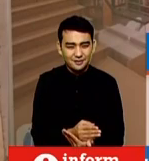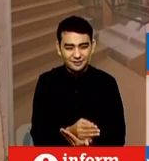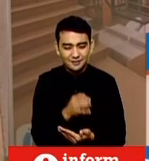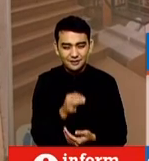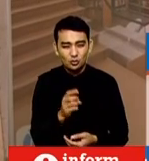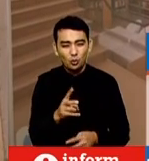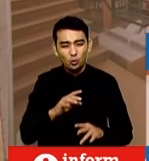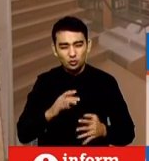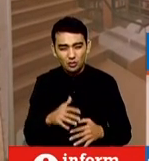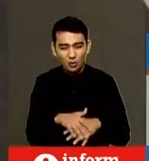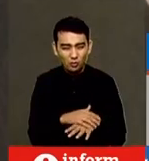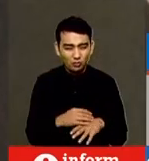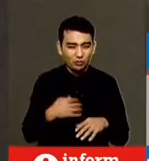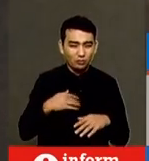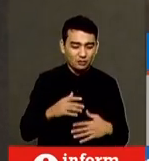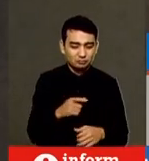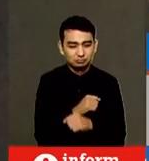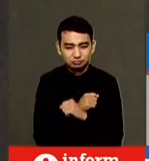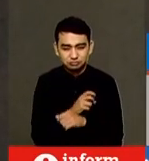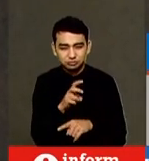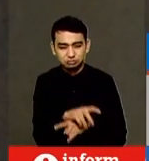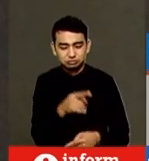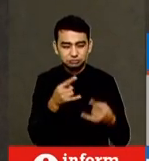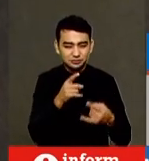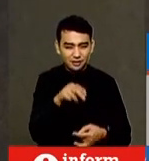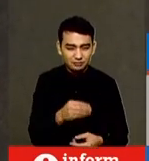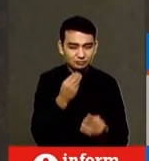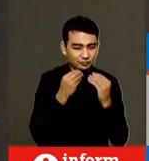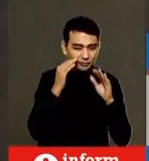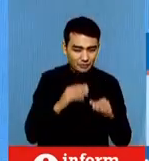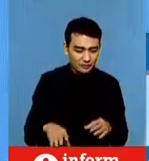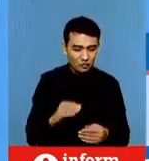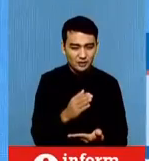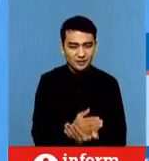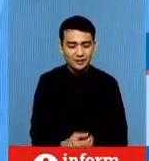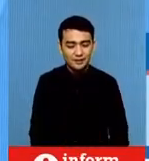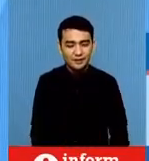тірліктен шаршаған көпшіліктің тынығуына арналған кинозалдар мен дәмханалар да жұмыс істейді.